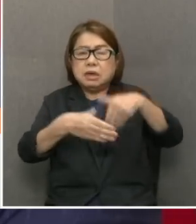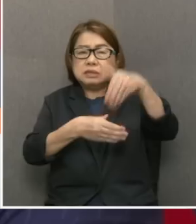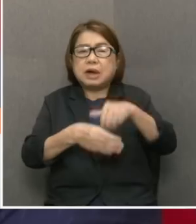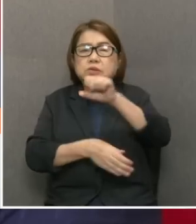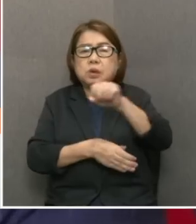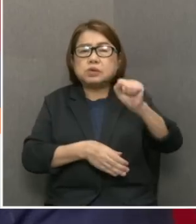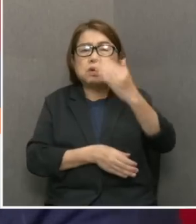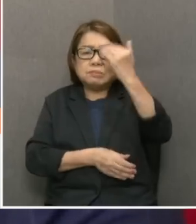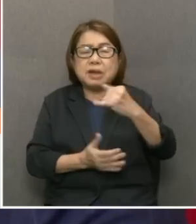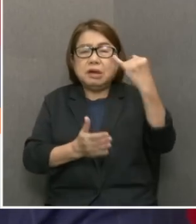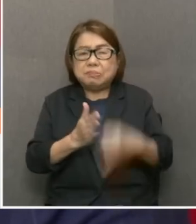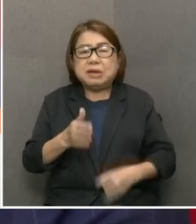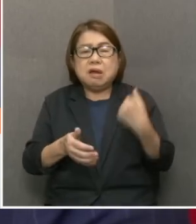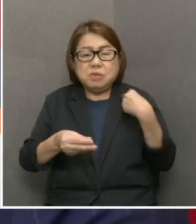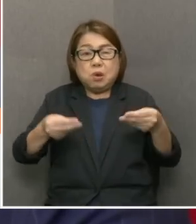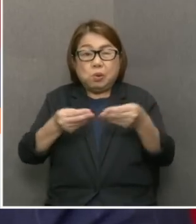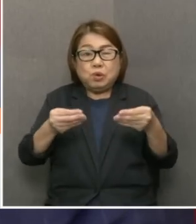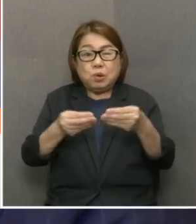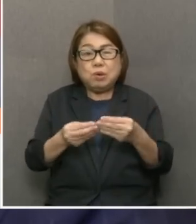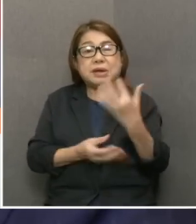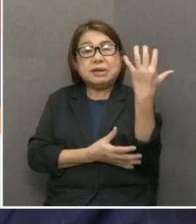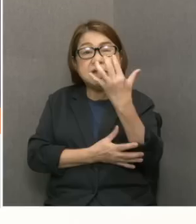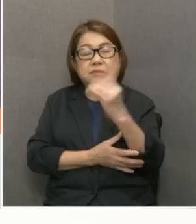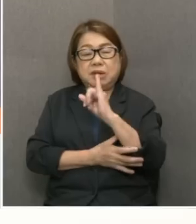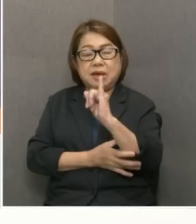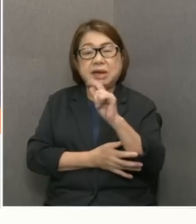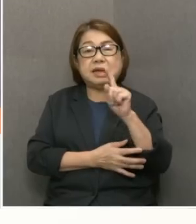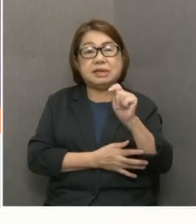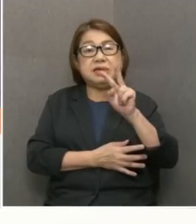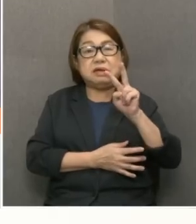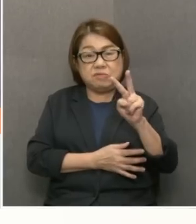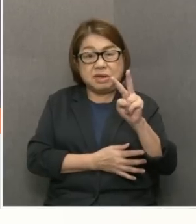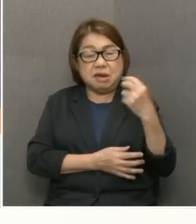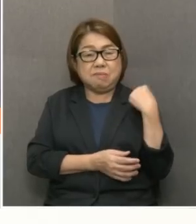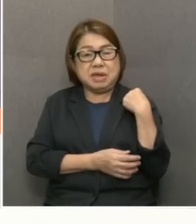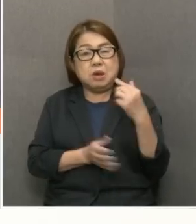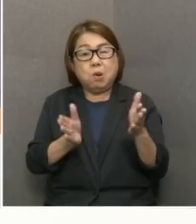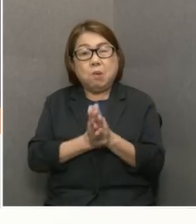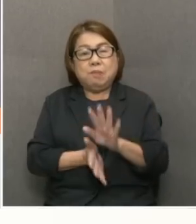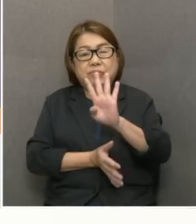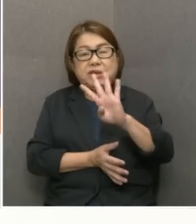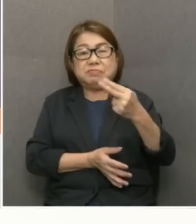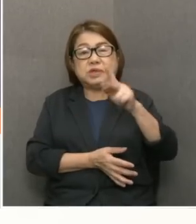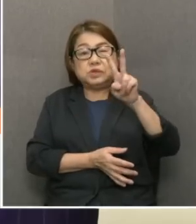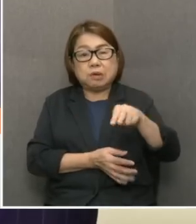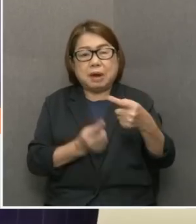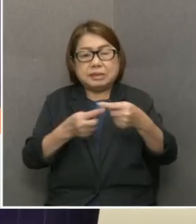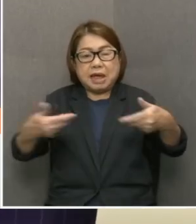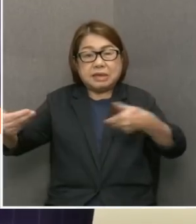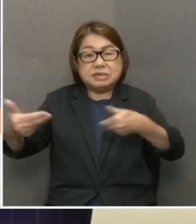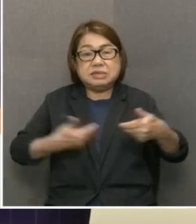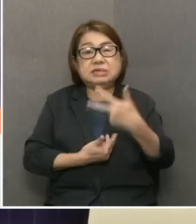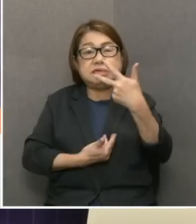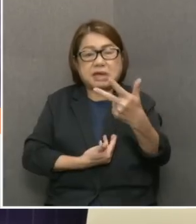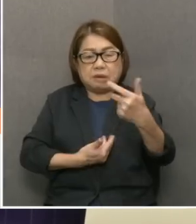สื่อไทว 42,000หุ้นโดยเห็นว่าทั้ง 3คำร้องยื่นมาเกินระยะเวลาที่จะสั่งรับคำ